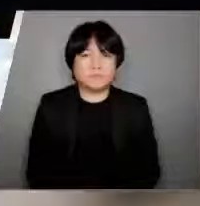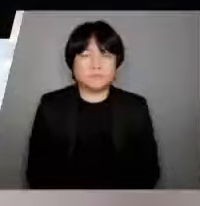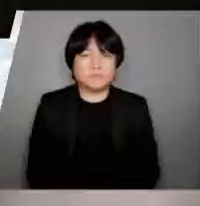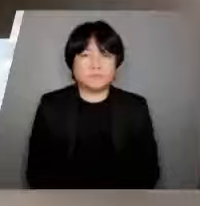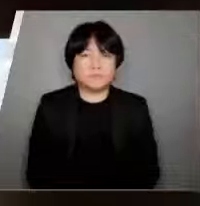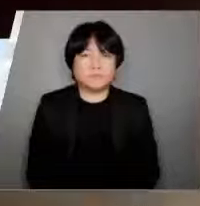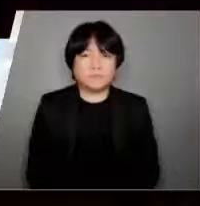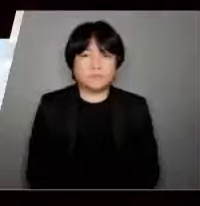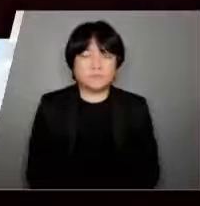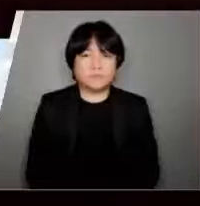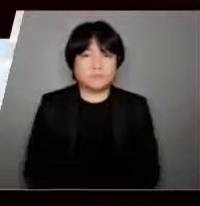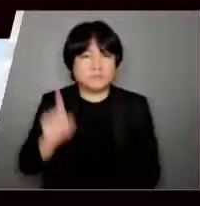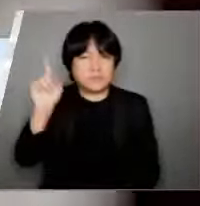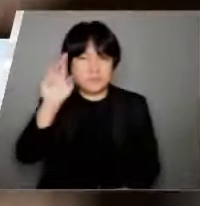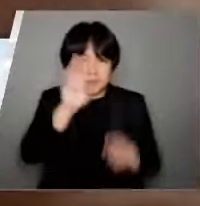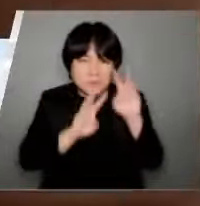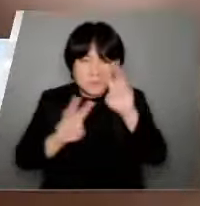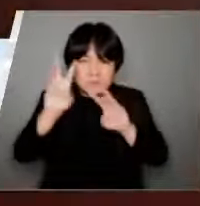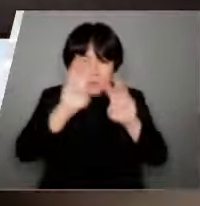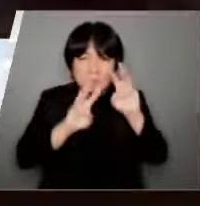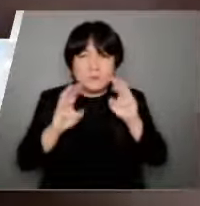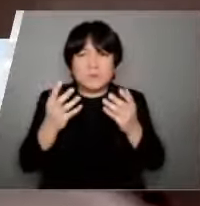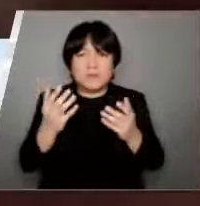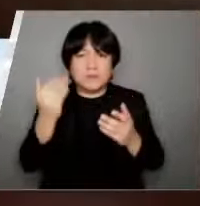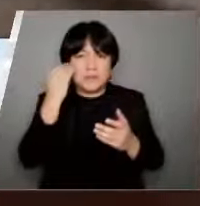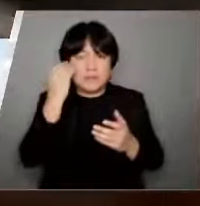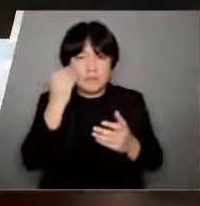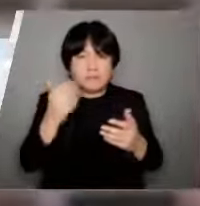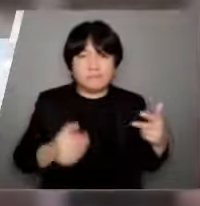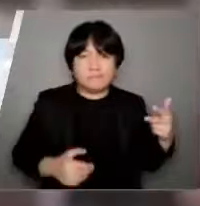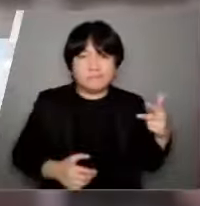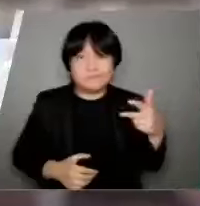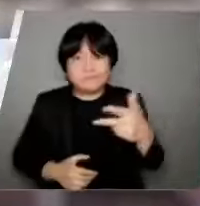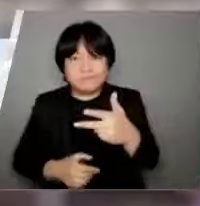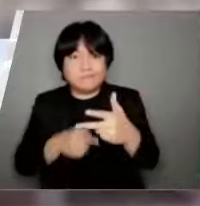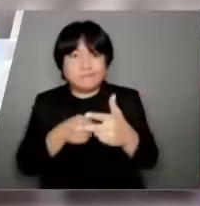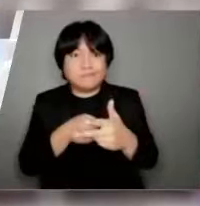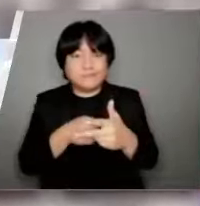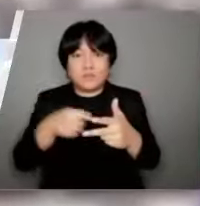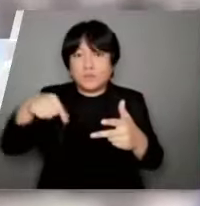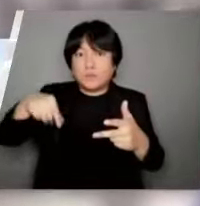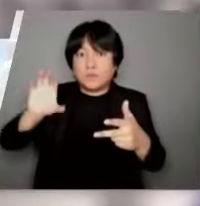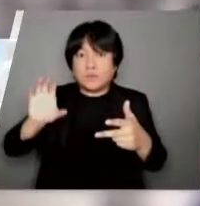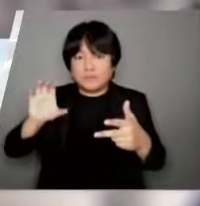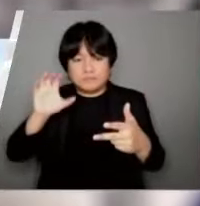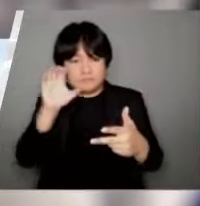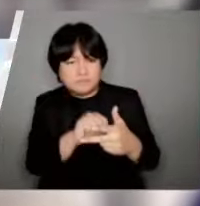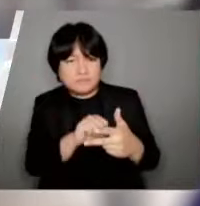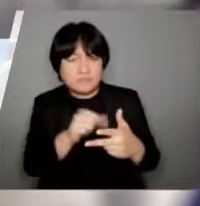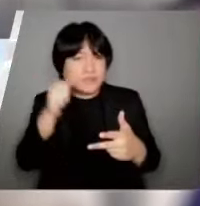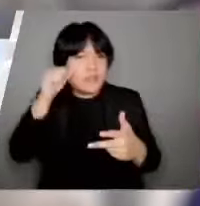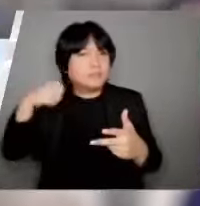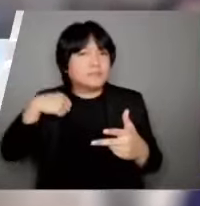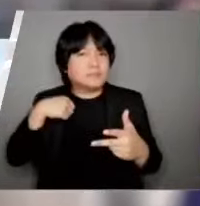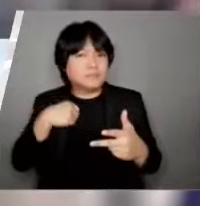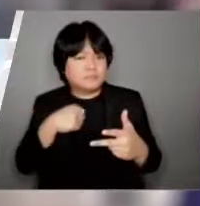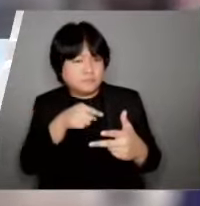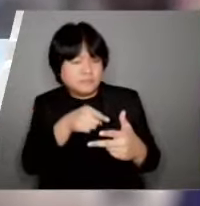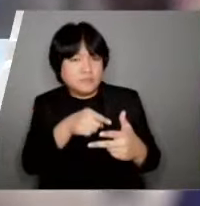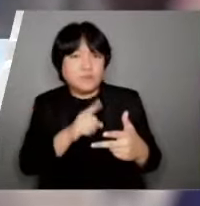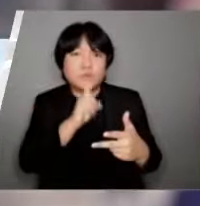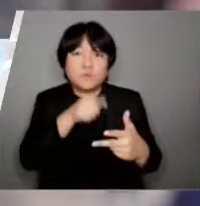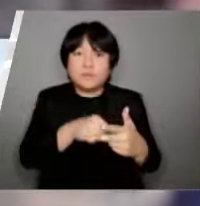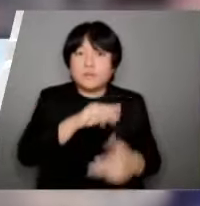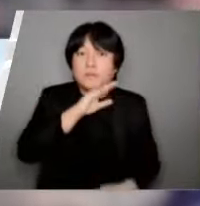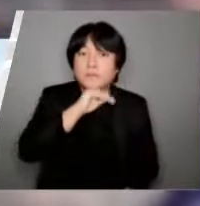Nakababahala ang nadiskubre sa mga naharang ng mga baboy na ito sa checkpoint sa Quezon City kahapon. Ang mga baboy kasi na ibinyahe mula sa